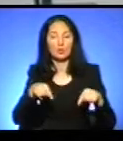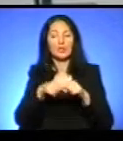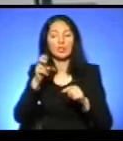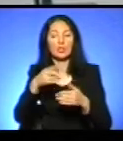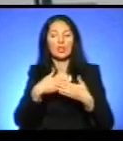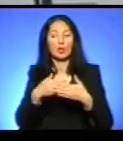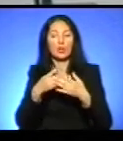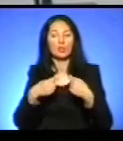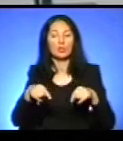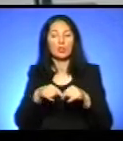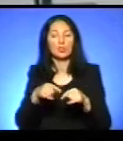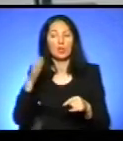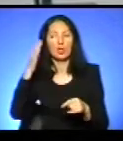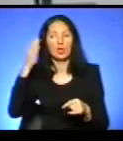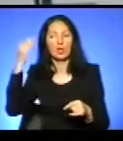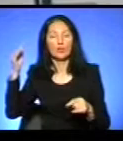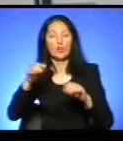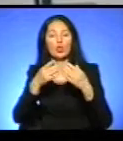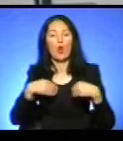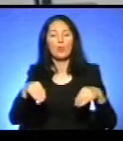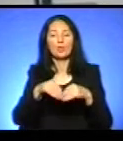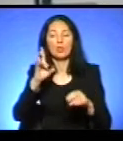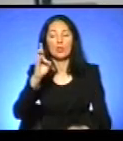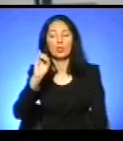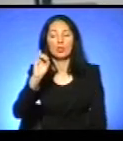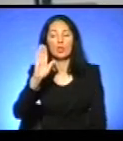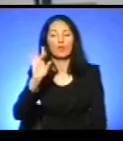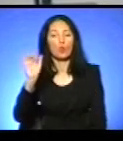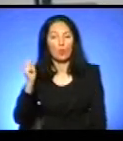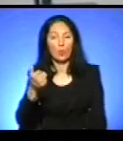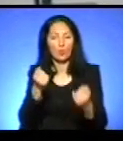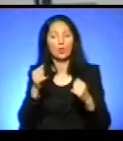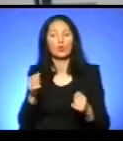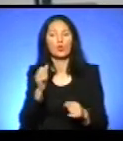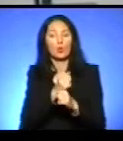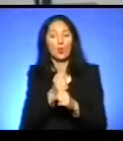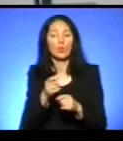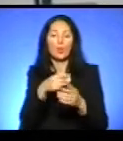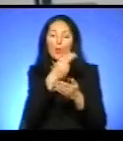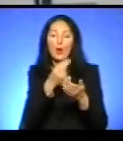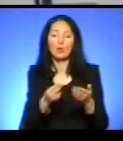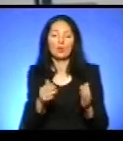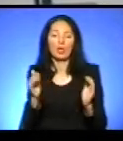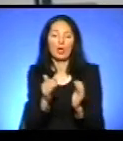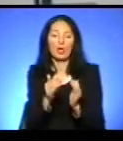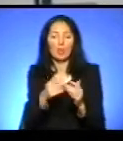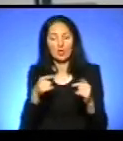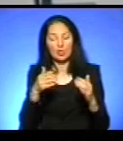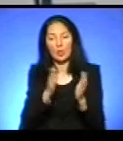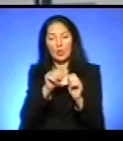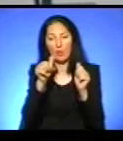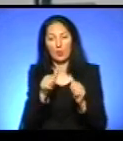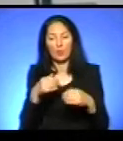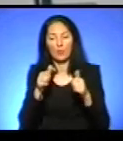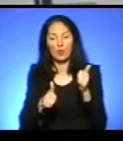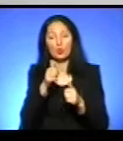організації «Творче об'єднання Нівроку». Прийматимуть роботи у вигляді малюнків і малих літературних форм. Конкурс проводитимуть у